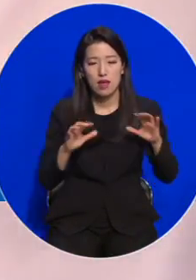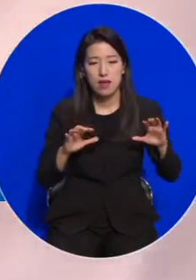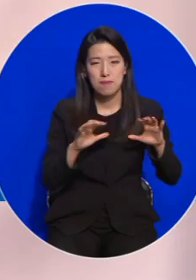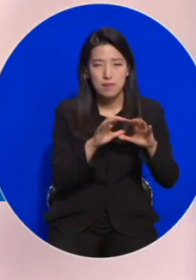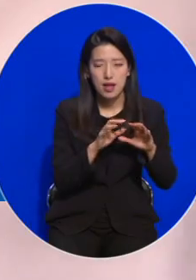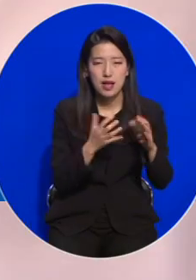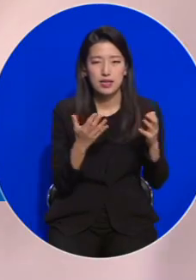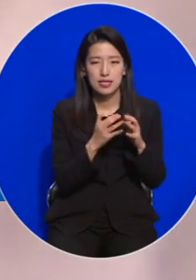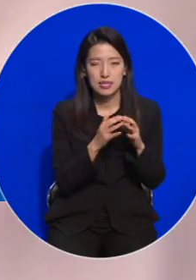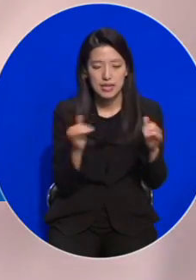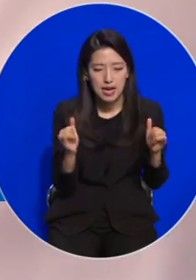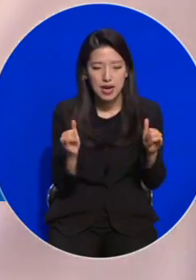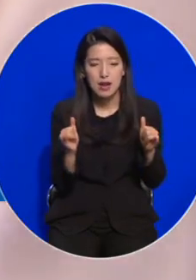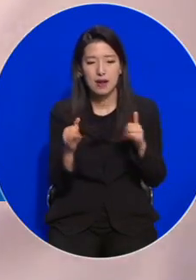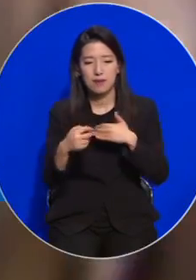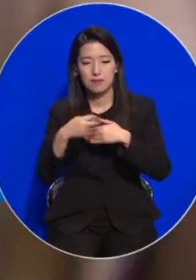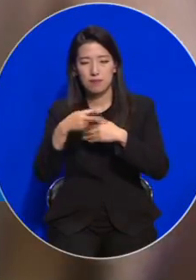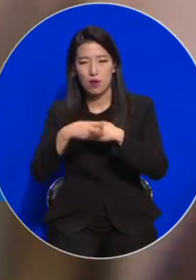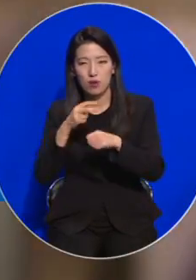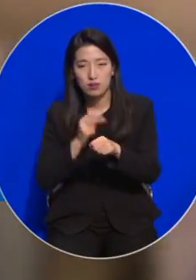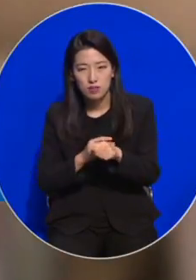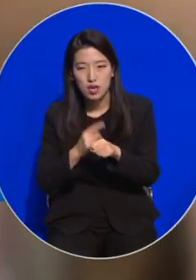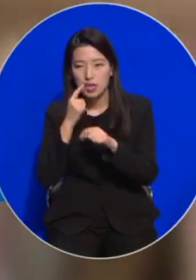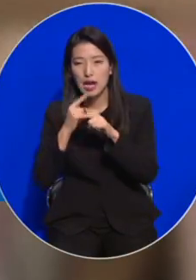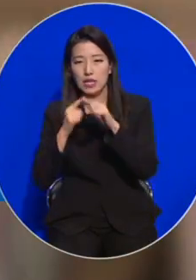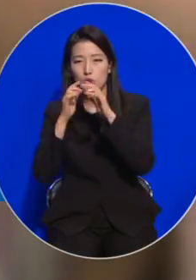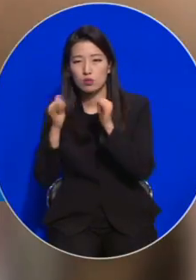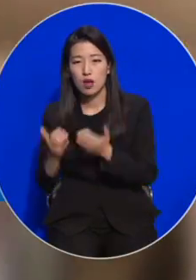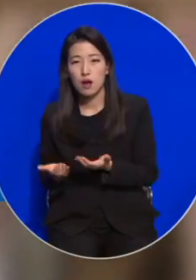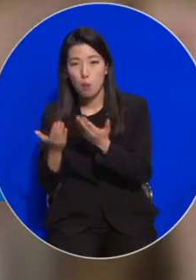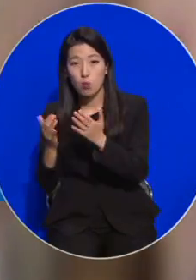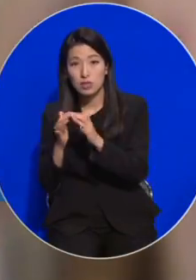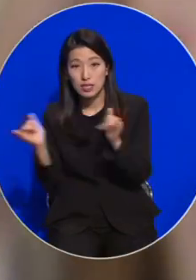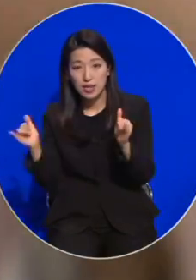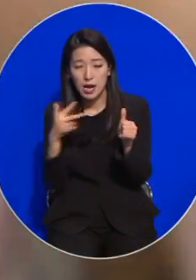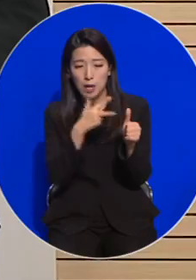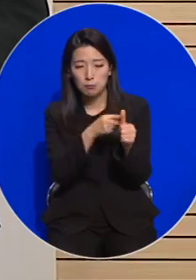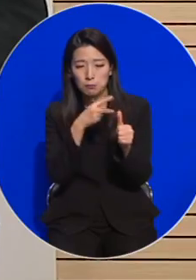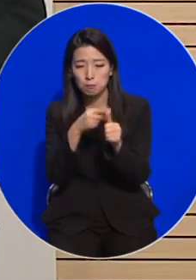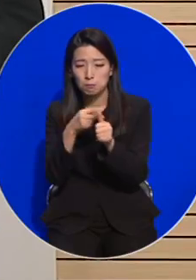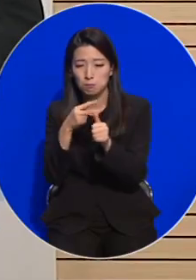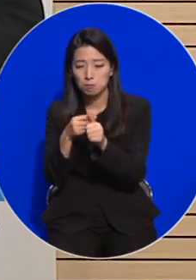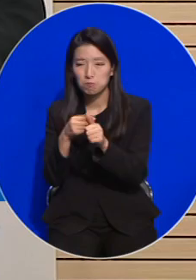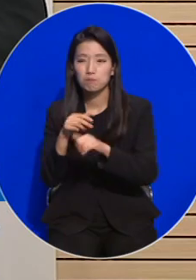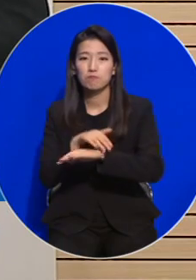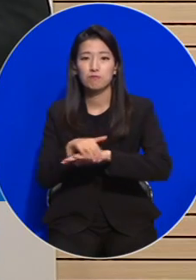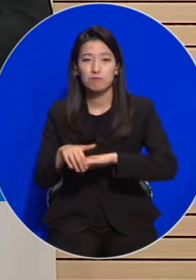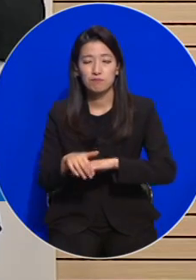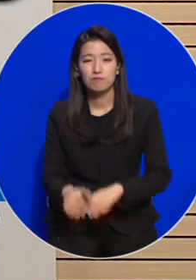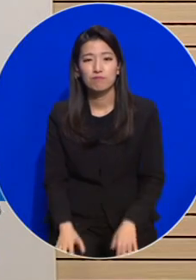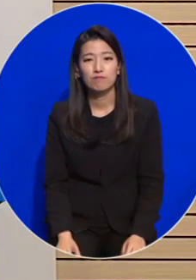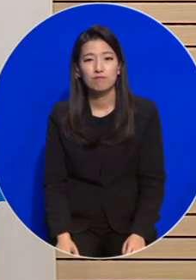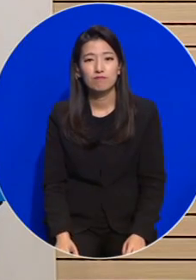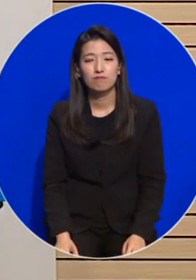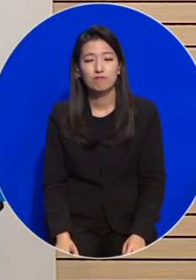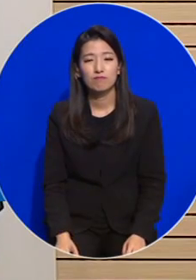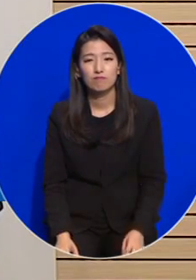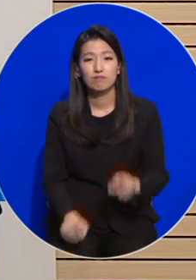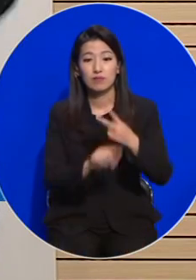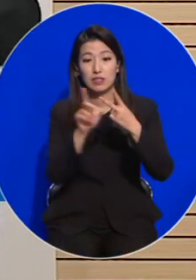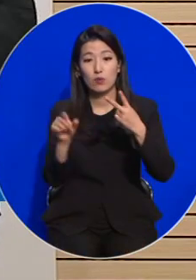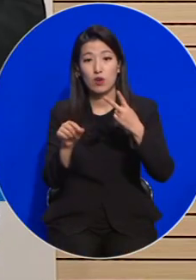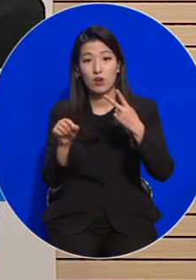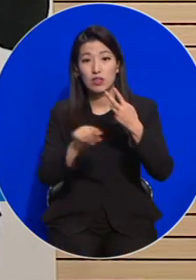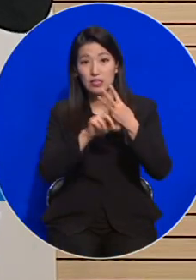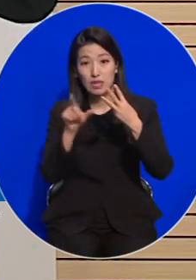거주하는 고령자부터 접종을 시작해 순차적으로 접종이 확대될 예정입니다. 국내에 백신이 공급되는 2, 3월부터